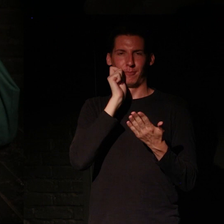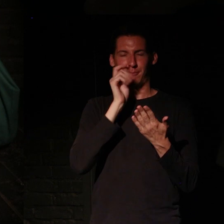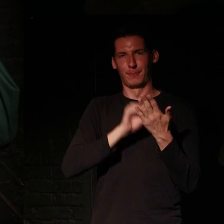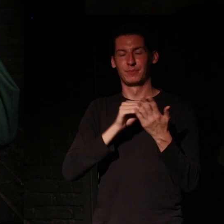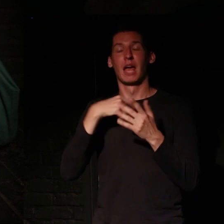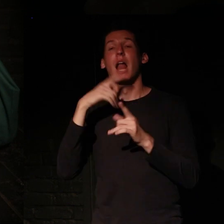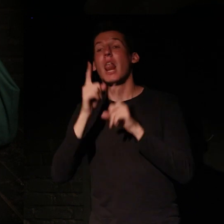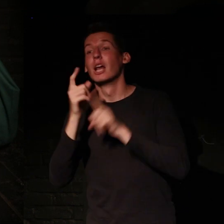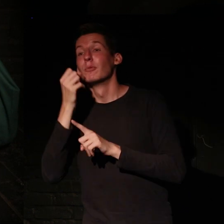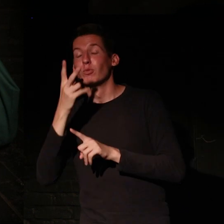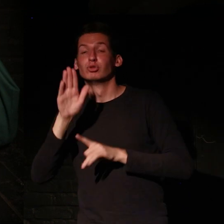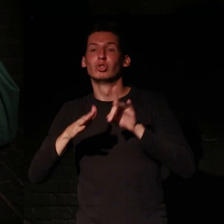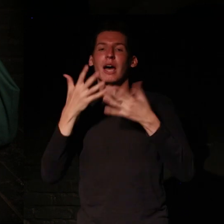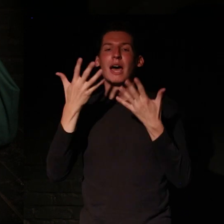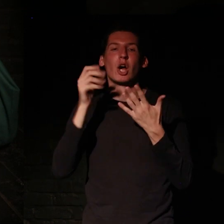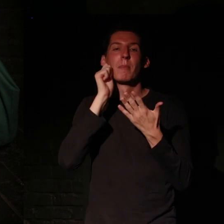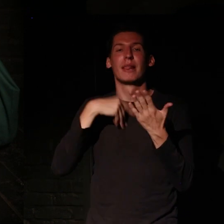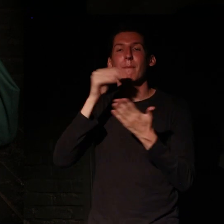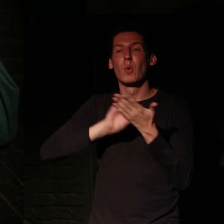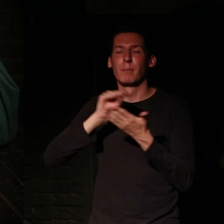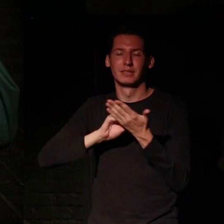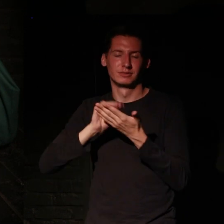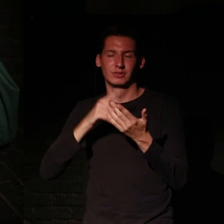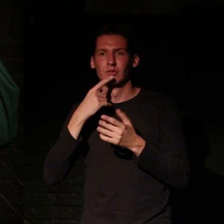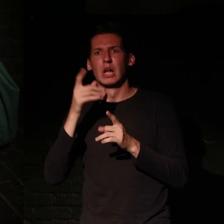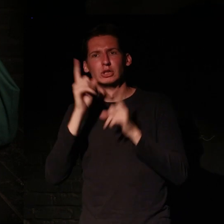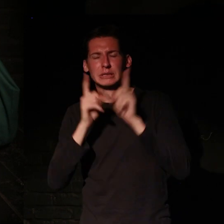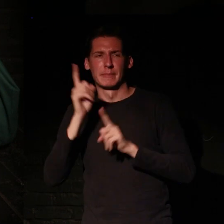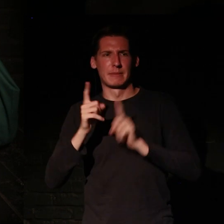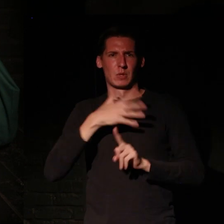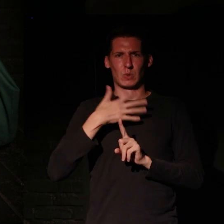zostały ślady tej kobiecej ręki tam skutecznie